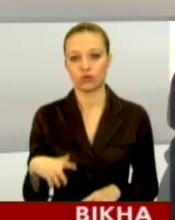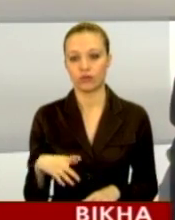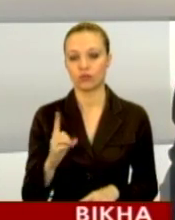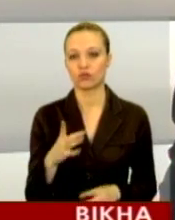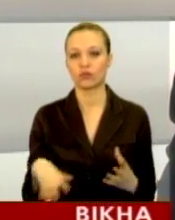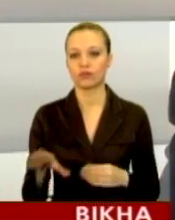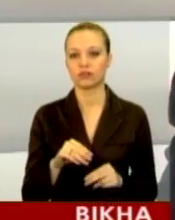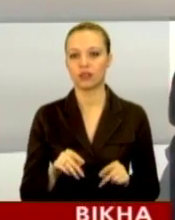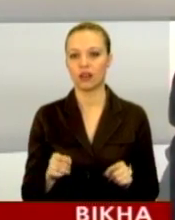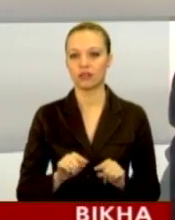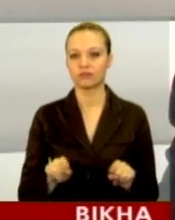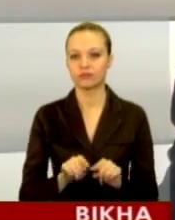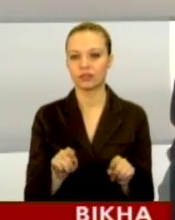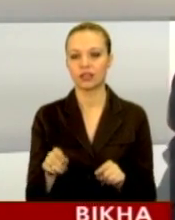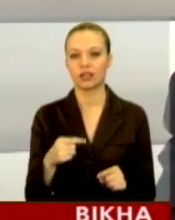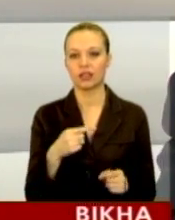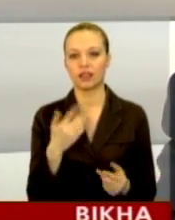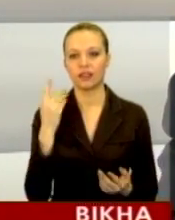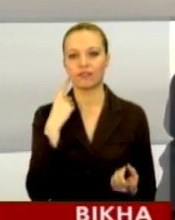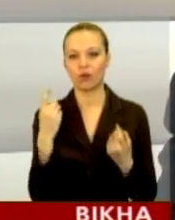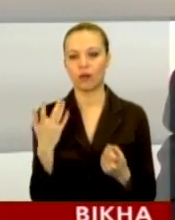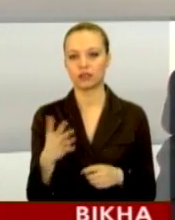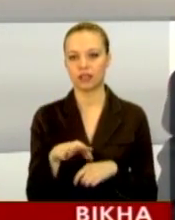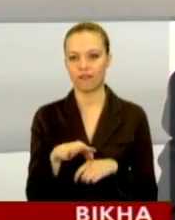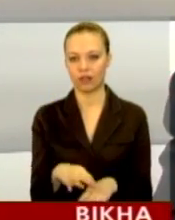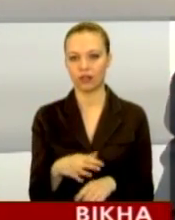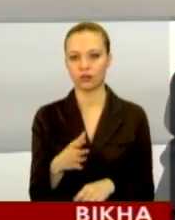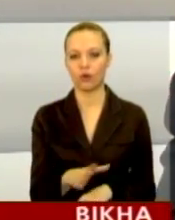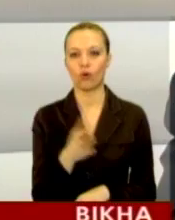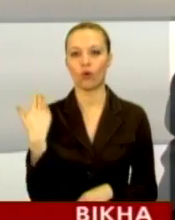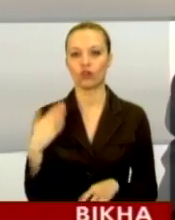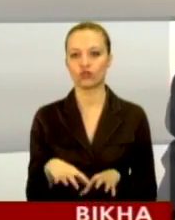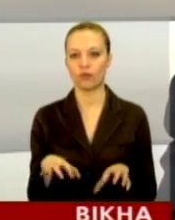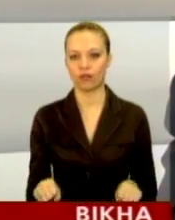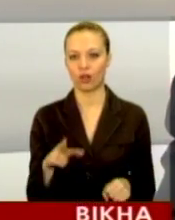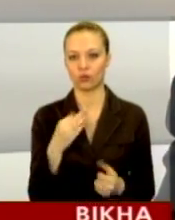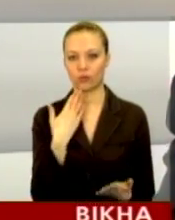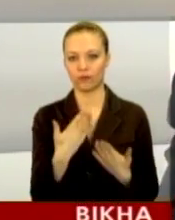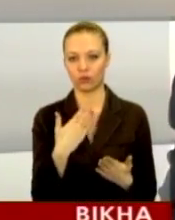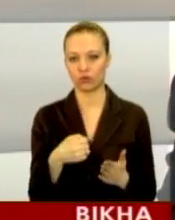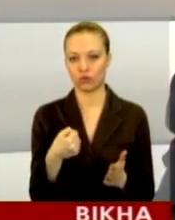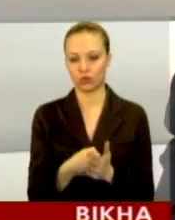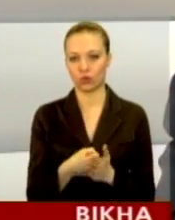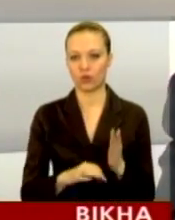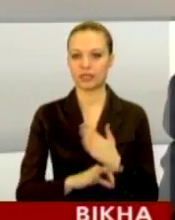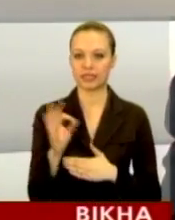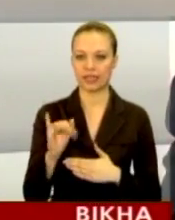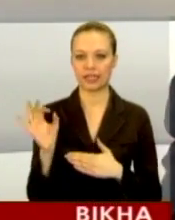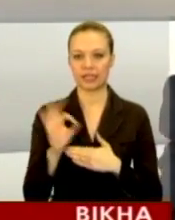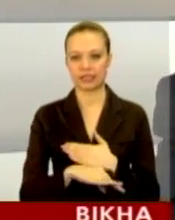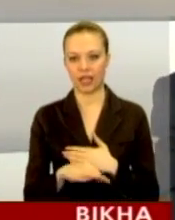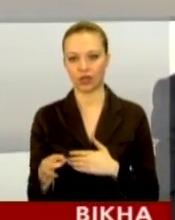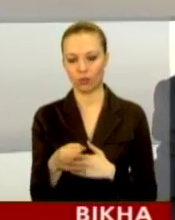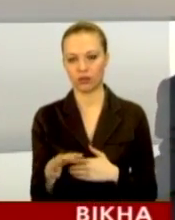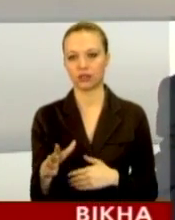вся пропаганда, ідеологія, інформація, яка велася колишньою владою по відношенню до східних і західних